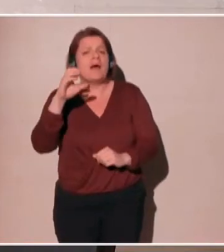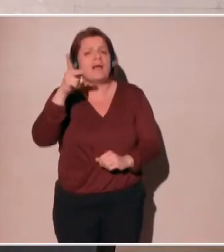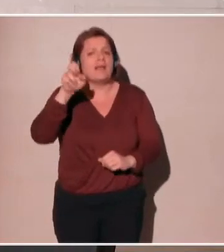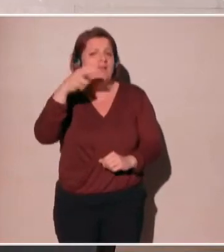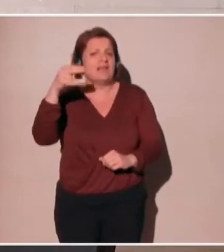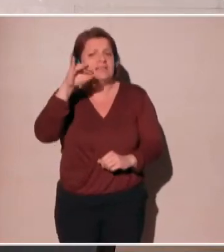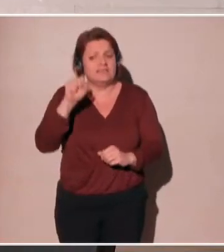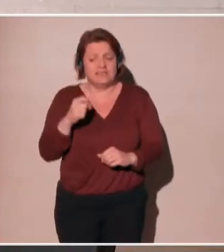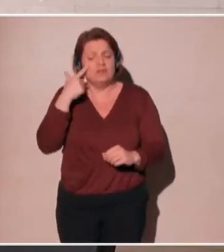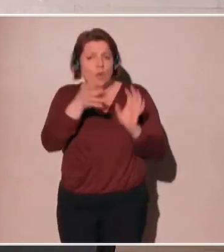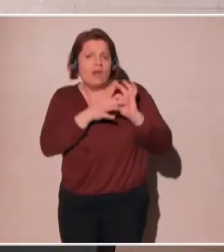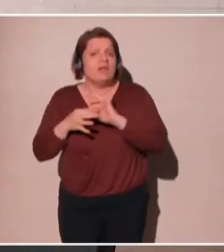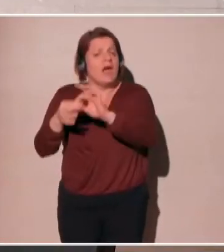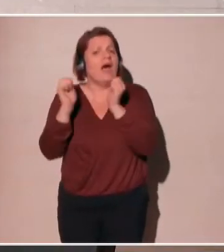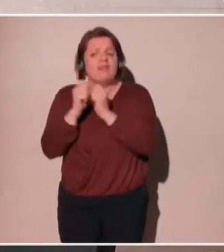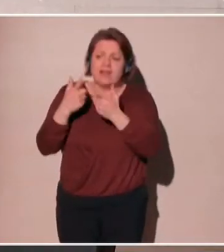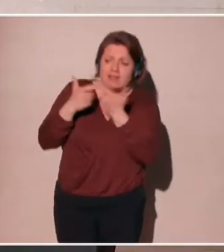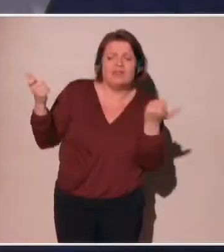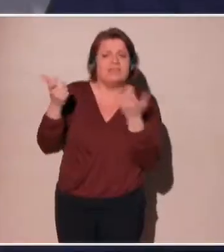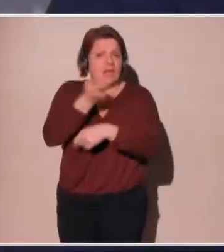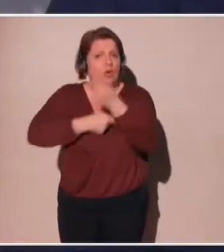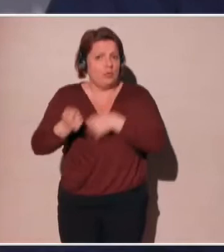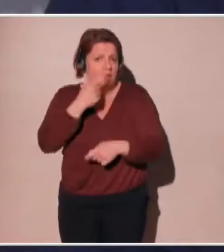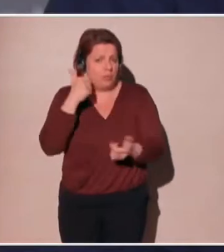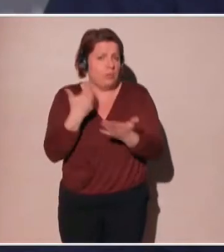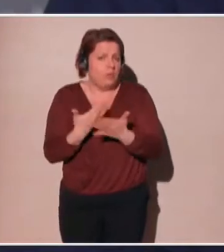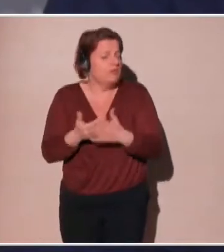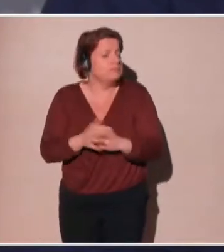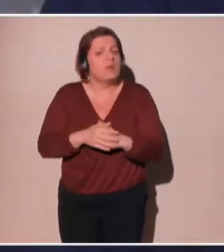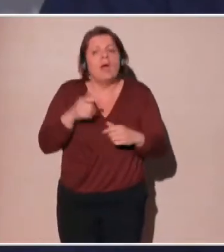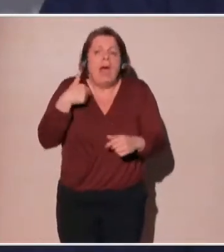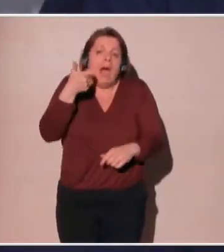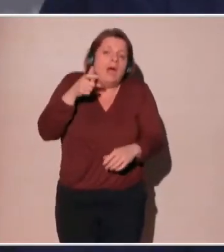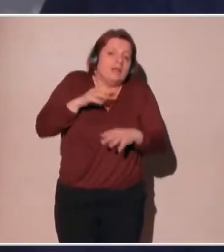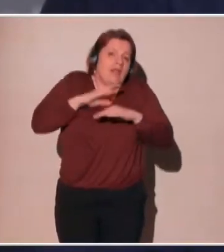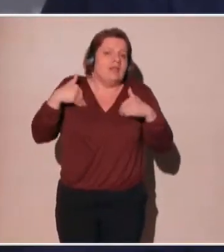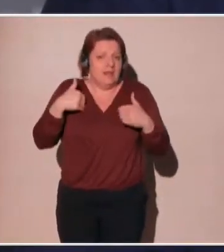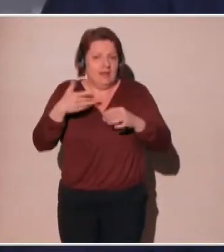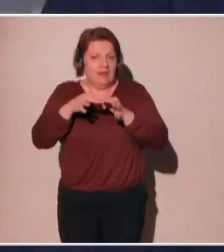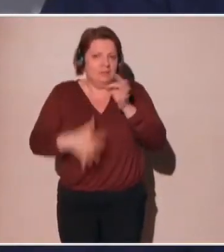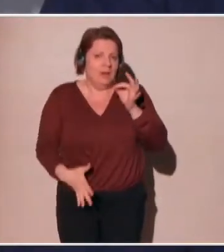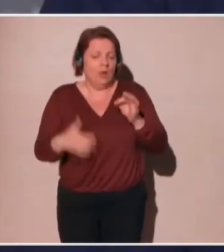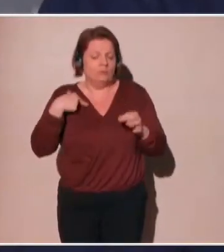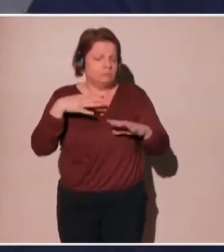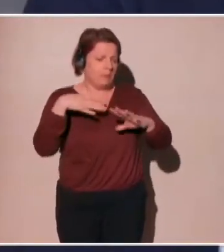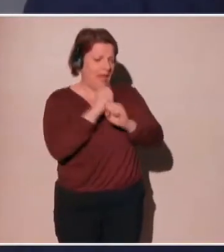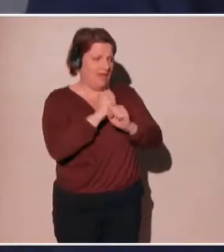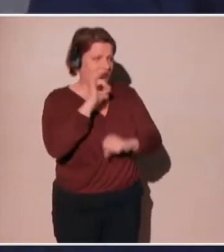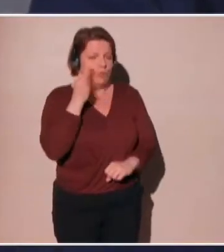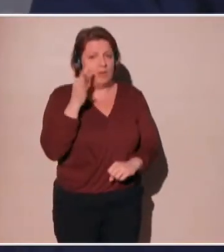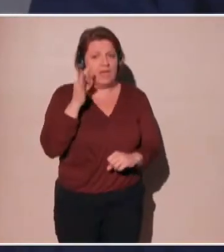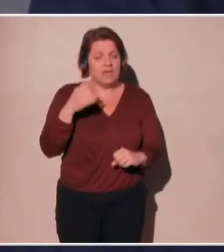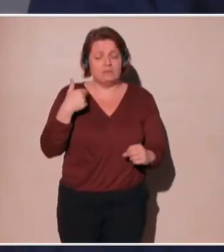performance économique. Marie-Paul, peut-être un mot pour le mot de la fin. Oui, je serai très brève. En